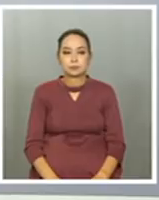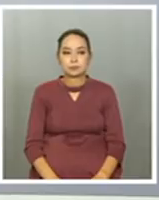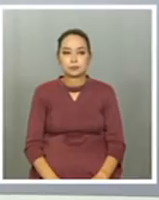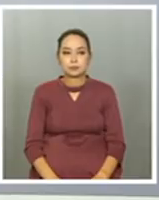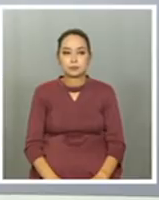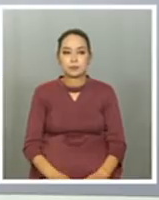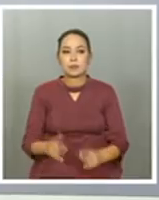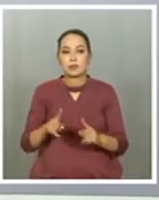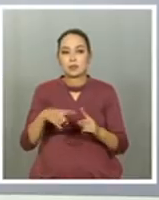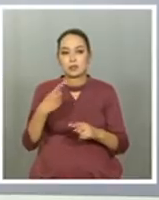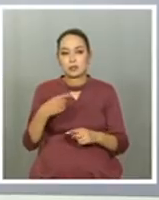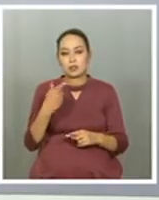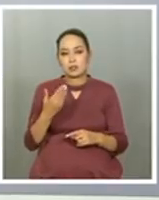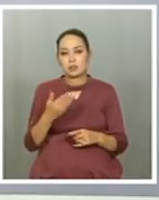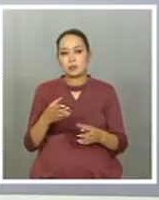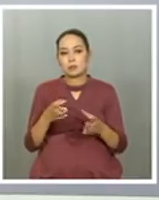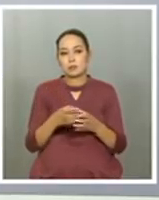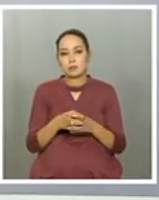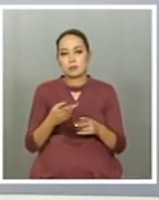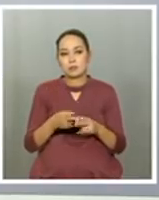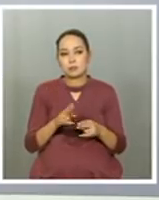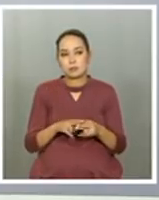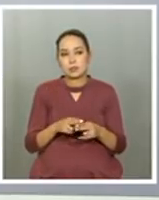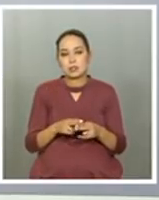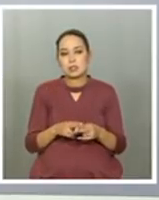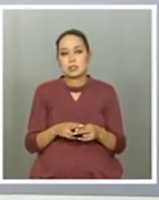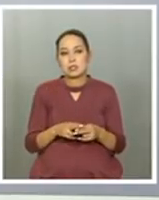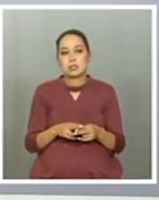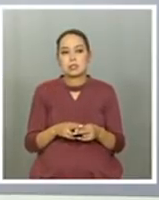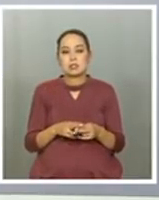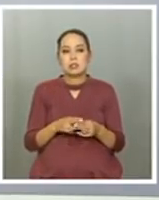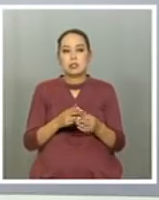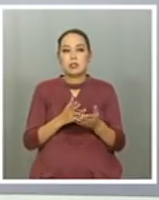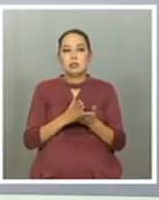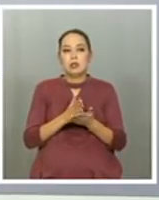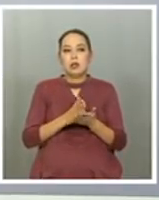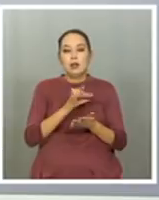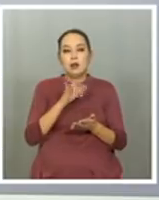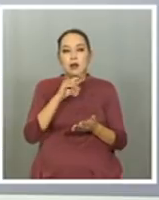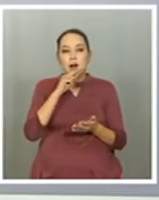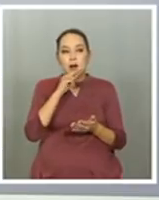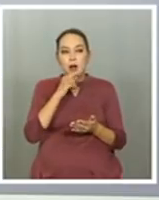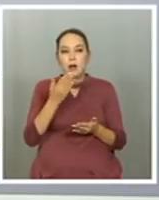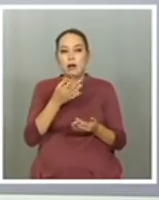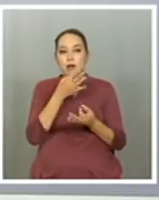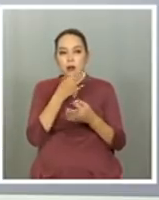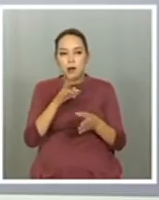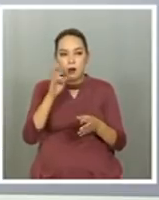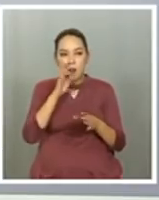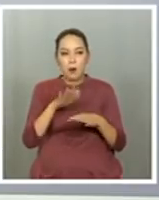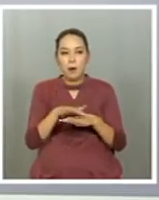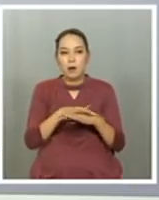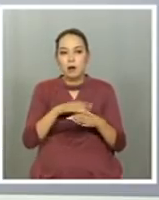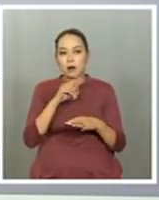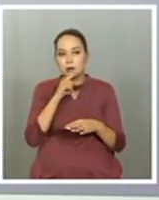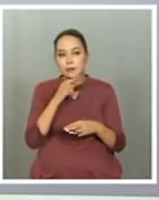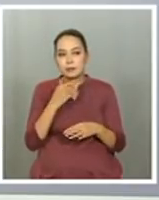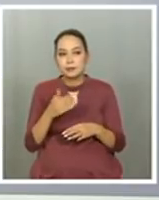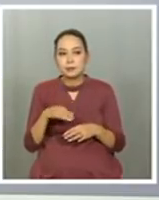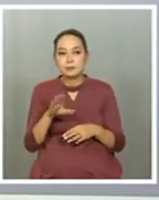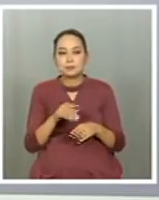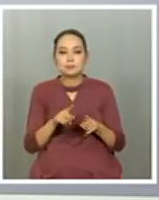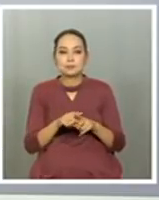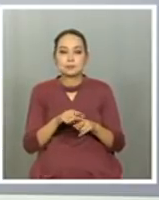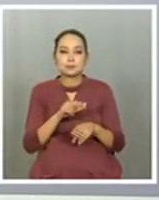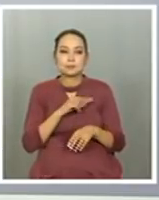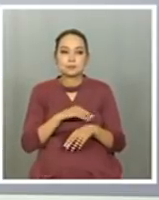Келесі салаларының бірі ол саясат пен экономика. Кез келген мемлекет экономикалық саясат жүргізу арқылы